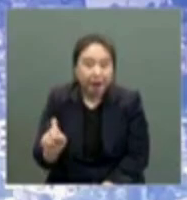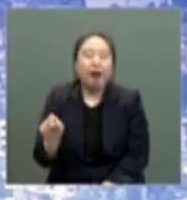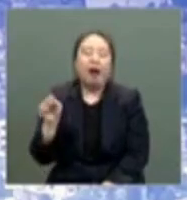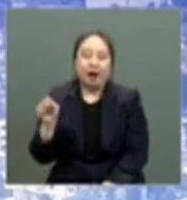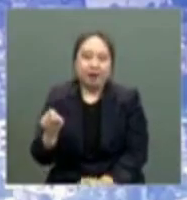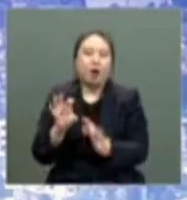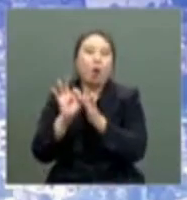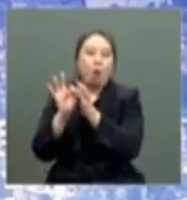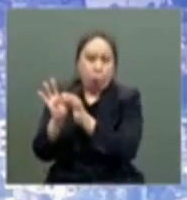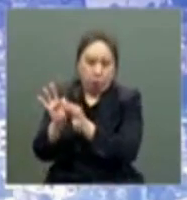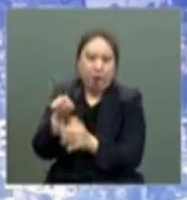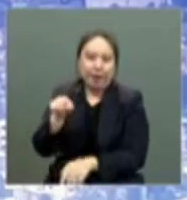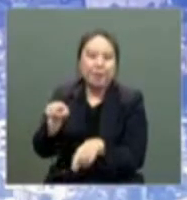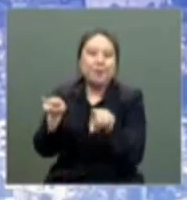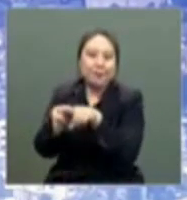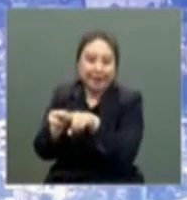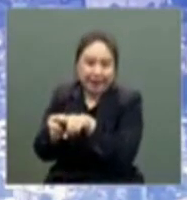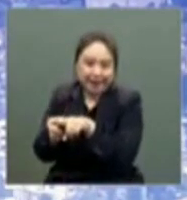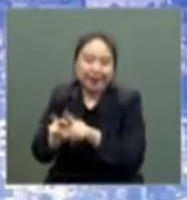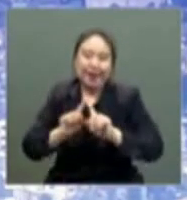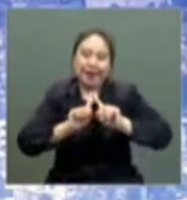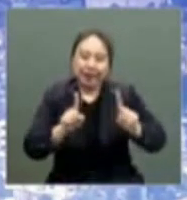วันอันตรายที่มีผู้เสียชีวิตจากอุบัติเหตุแล้วมันเพิ่มขึ้นอย่างนี้เพราะว่าเราประมาทกันเพราะว่าเราเล่นน้ำสงกรานต์กันว่านั้นเดิมแค่ขี่มอเตอร์ไซค์ไม่สวมหมวกกันน็อคดื่มเหล้าทำให้เสียชีวิตตายตัวนั้นก็เราก็ห่วงจนเลขนั้นตัวเลข1